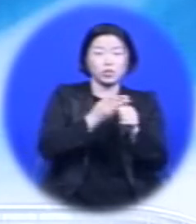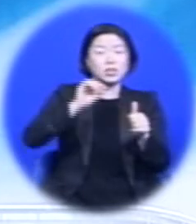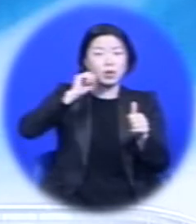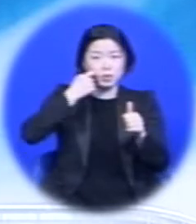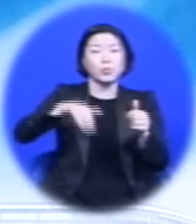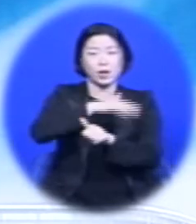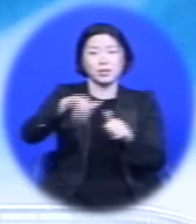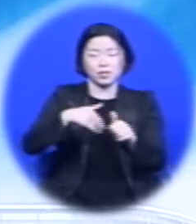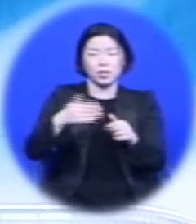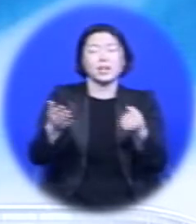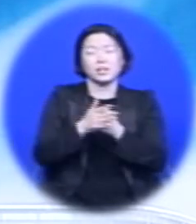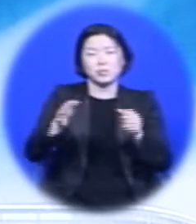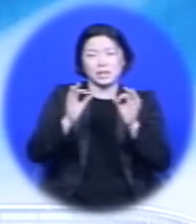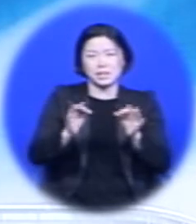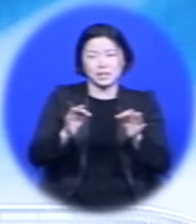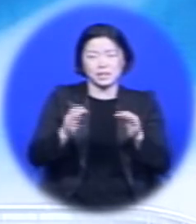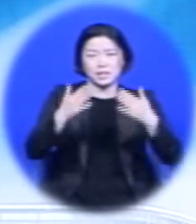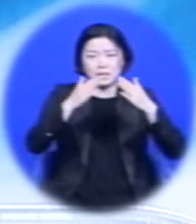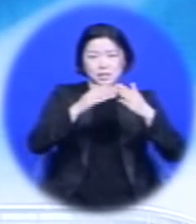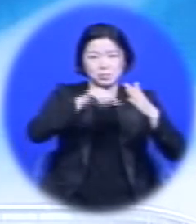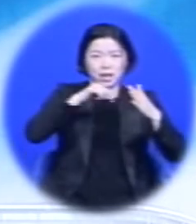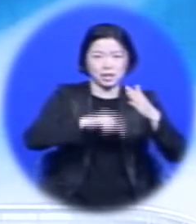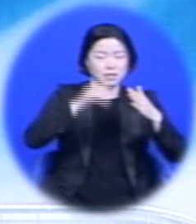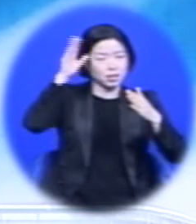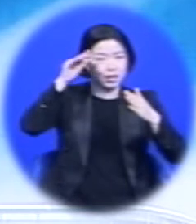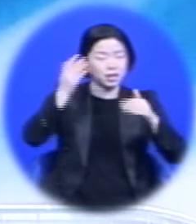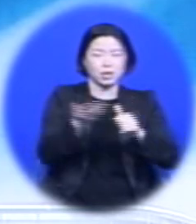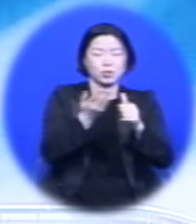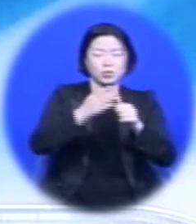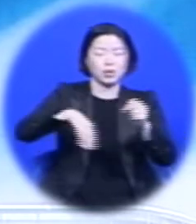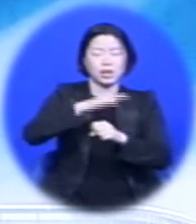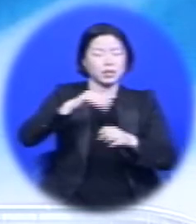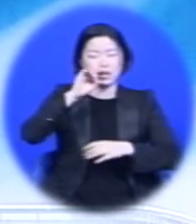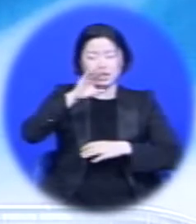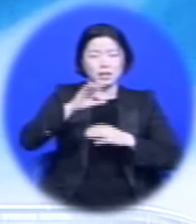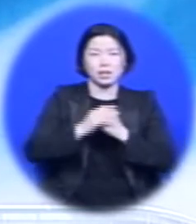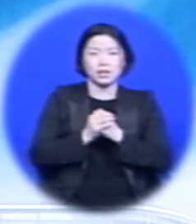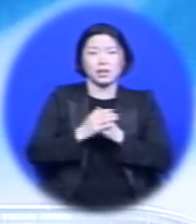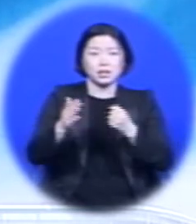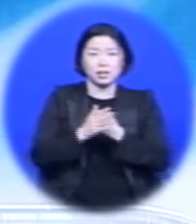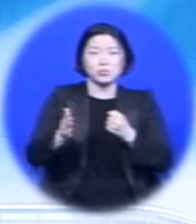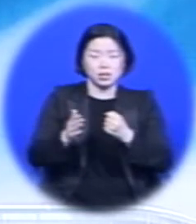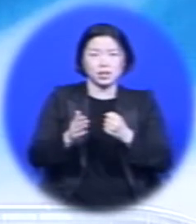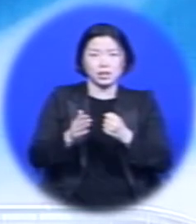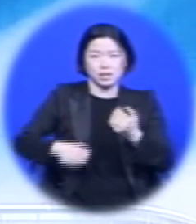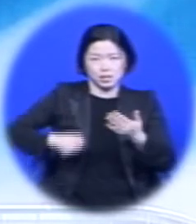그래서 이제는 우리 집에서 기를 수가 없는 여건이 됐다. 그래서